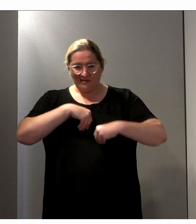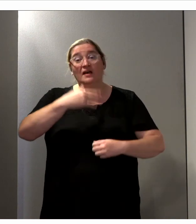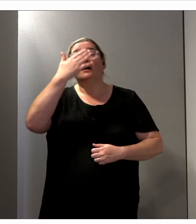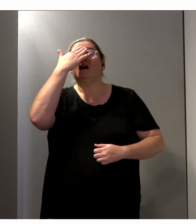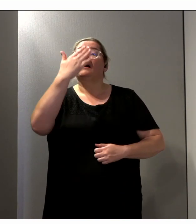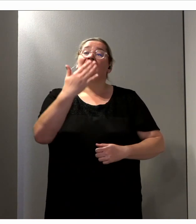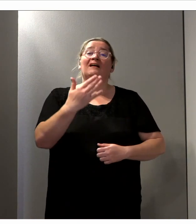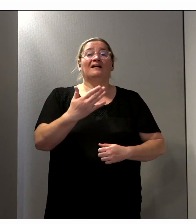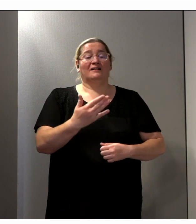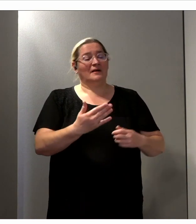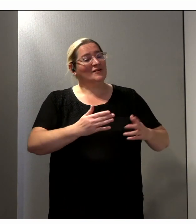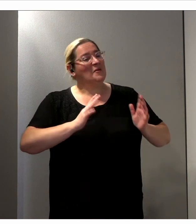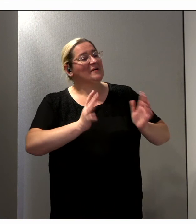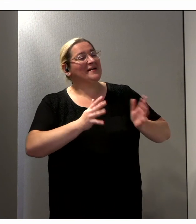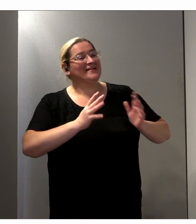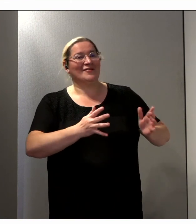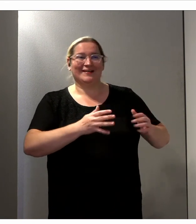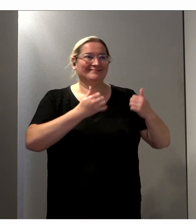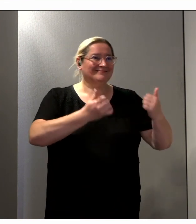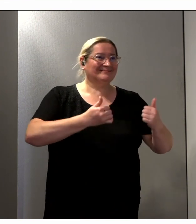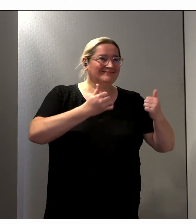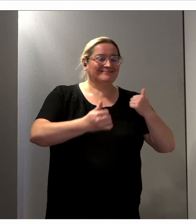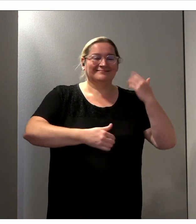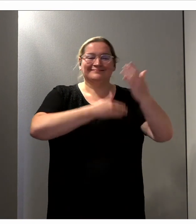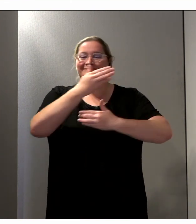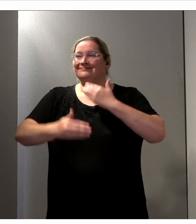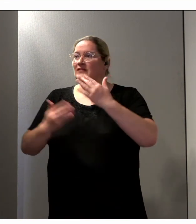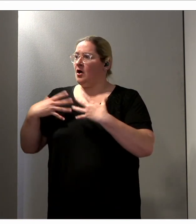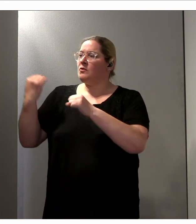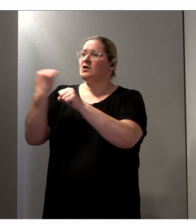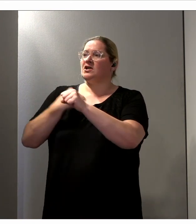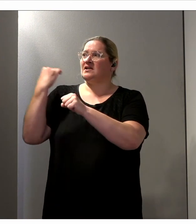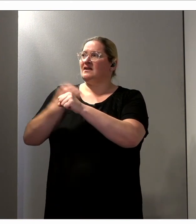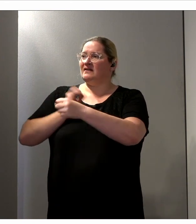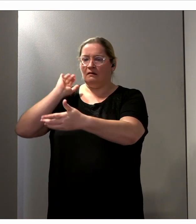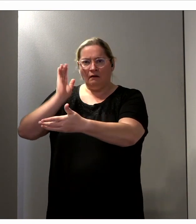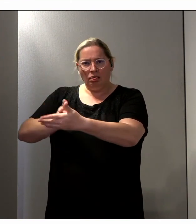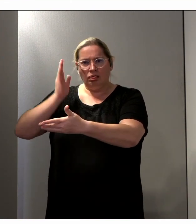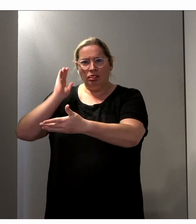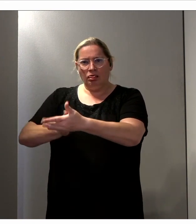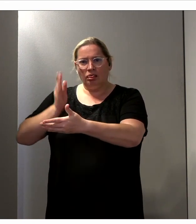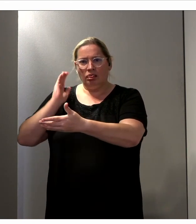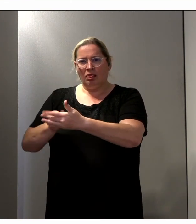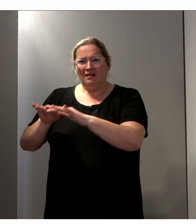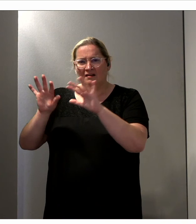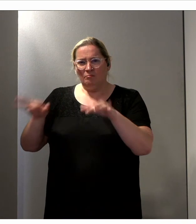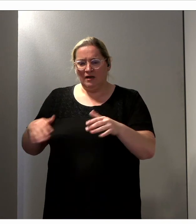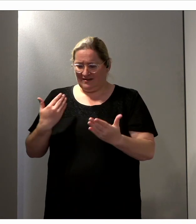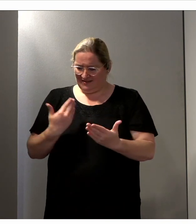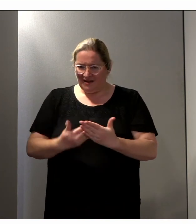bénévolat à la situation de travail, on rencontre autant de difficultés.